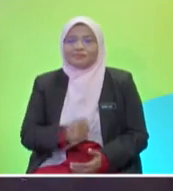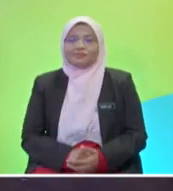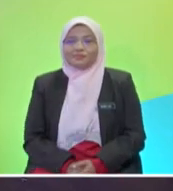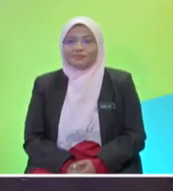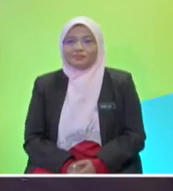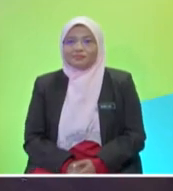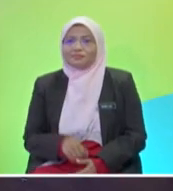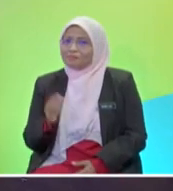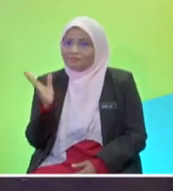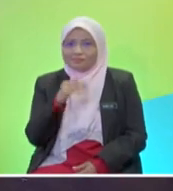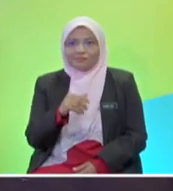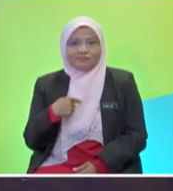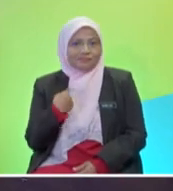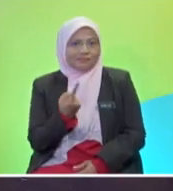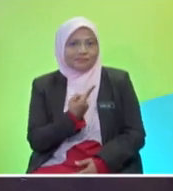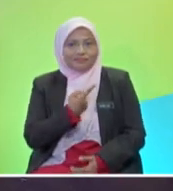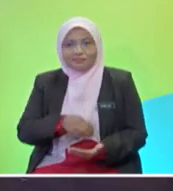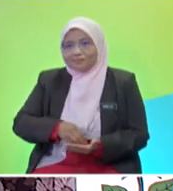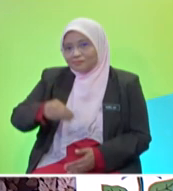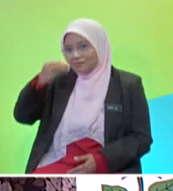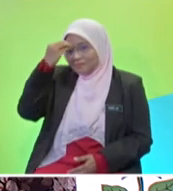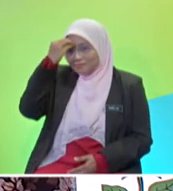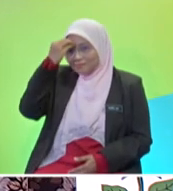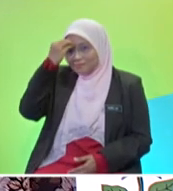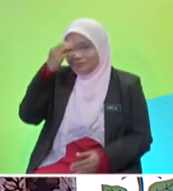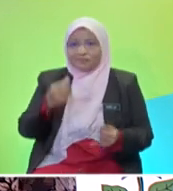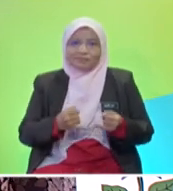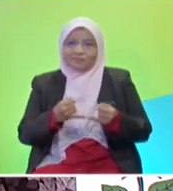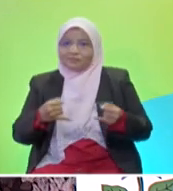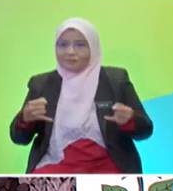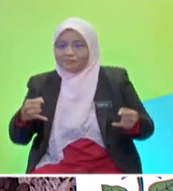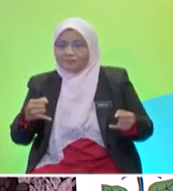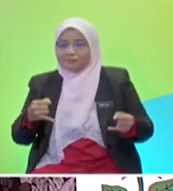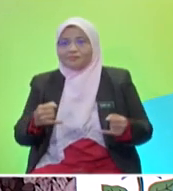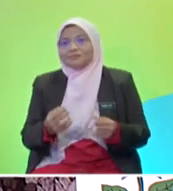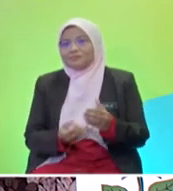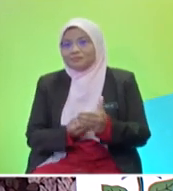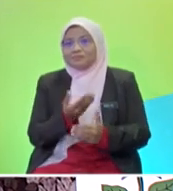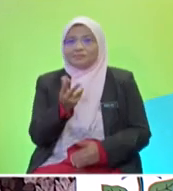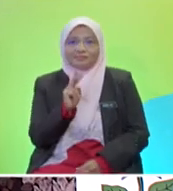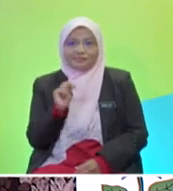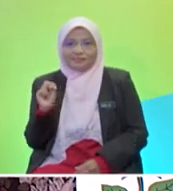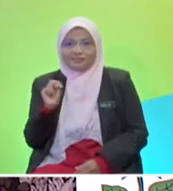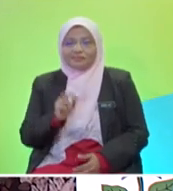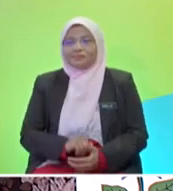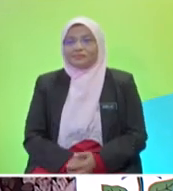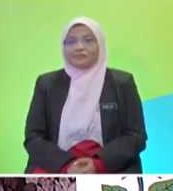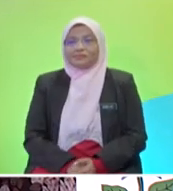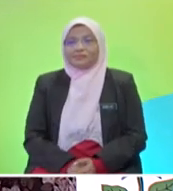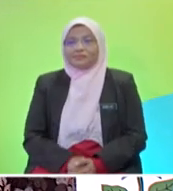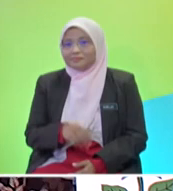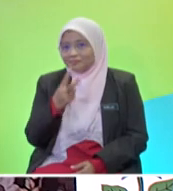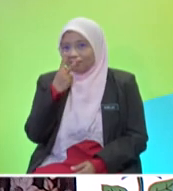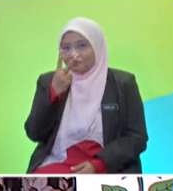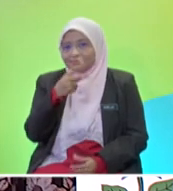pula apa antara jenis-jenis tumbuh-tumbuhan. Okey, kita lihat di sini. Okey,